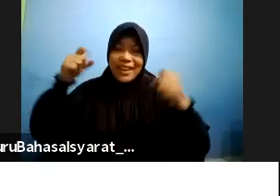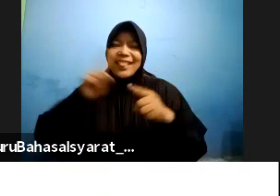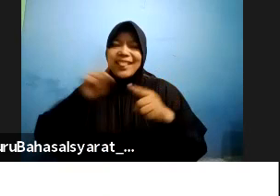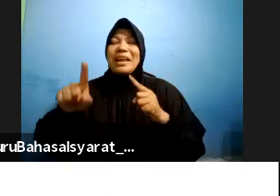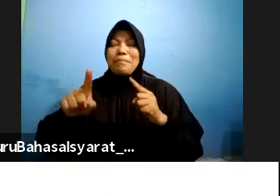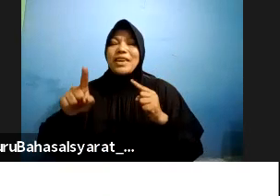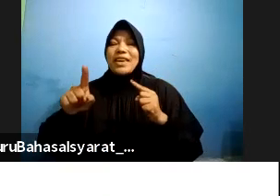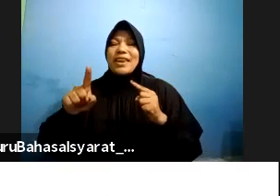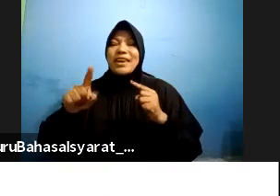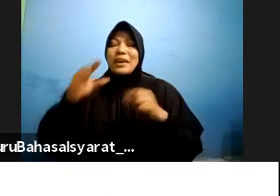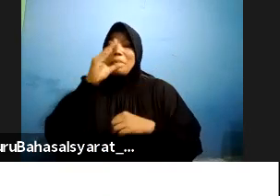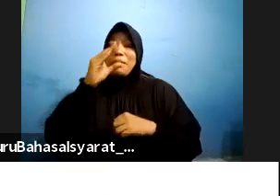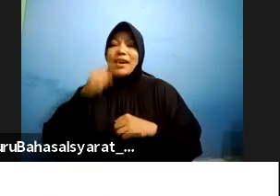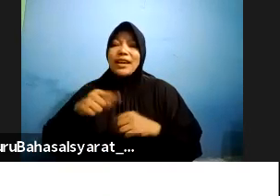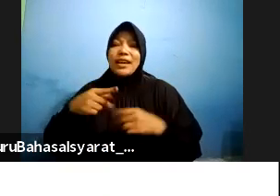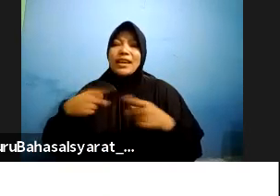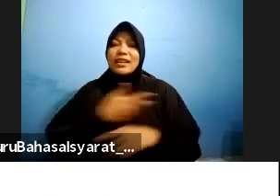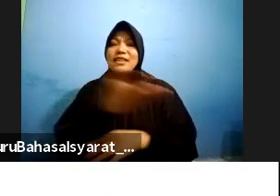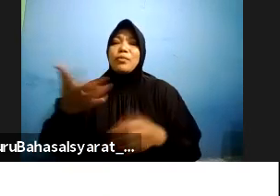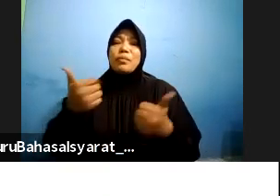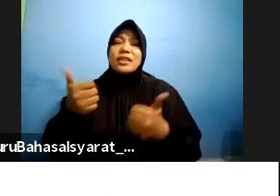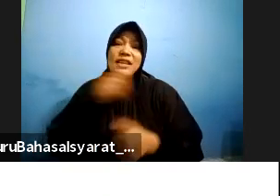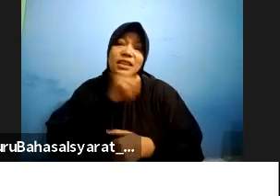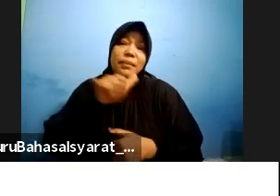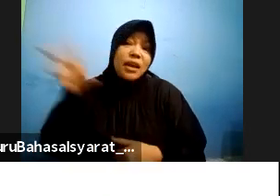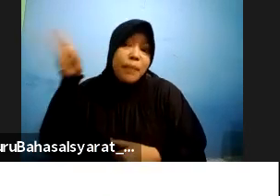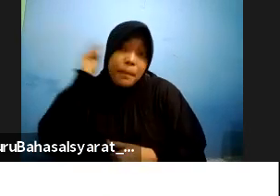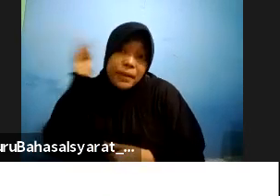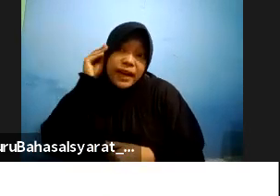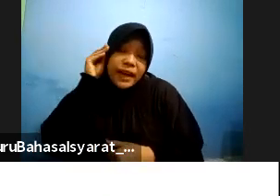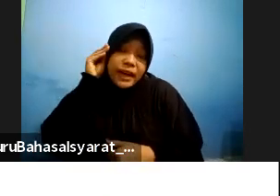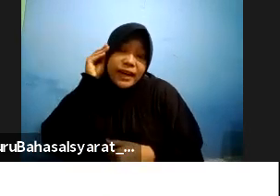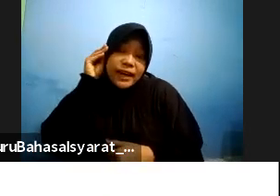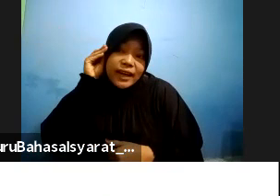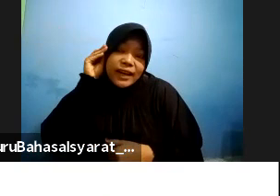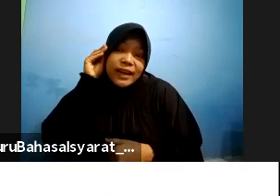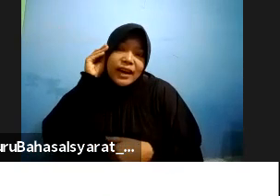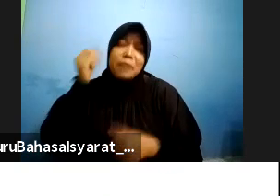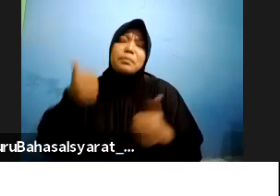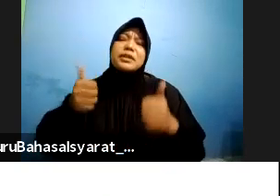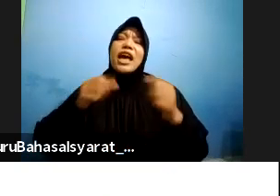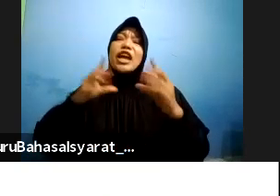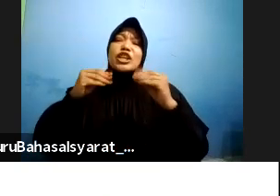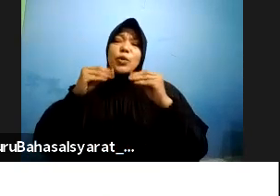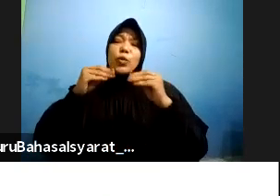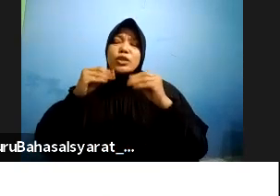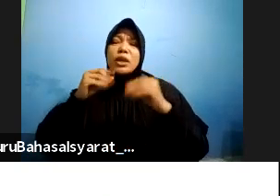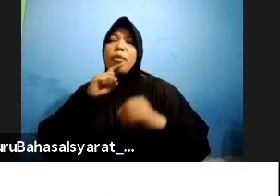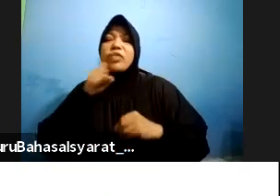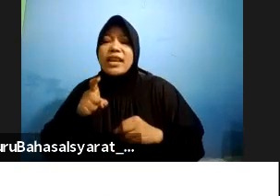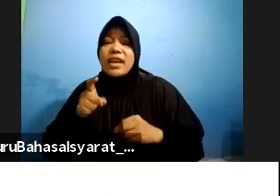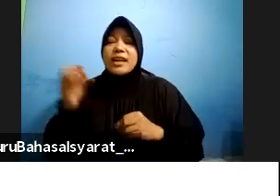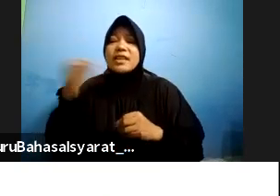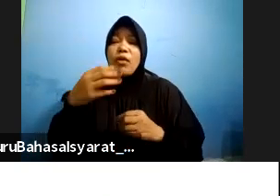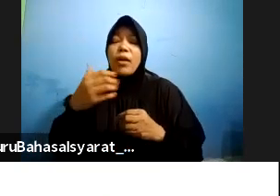bisa sama-sama mendengarkan, nanti sama-sama berdiskusi apa yang ingin ditanyakan